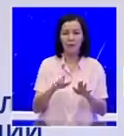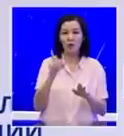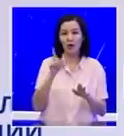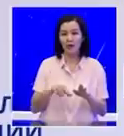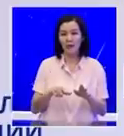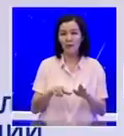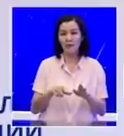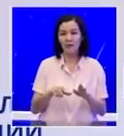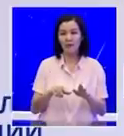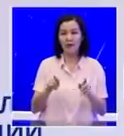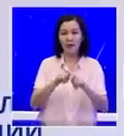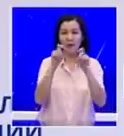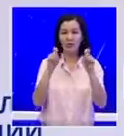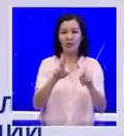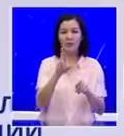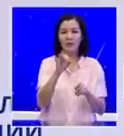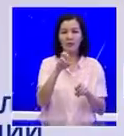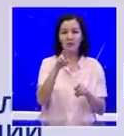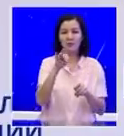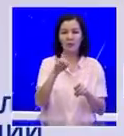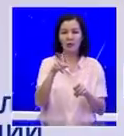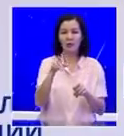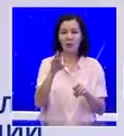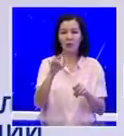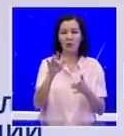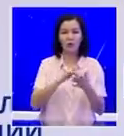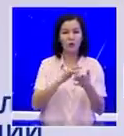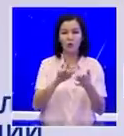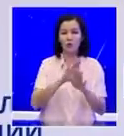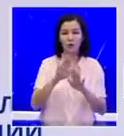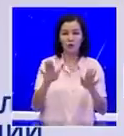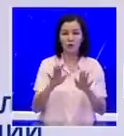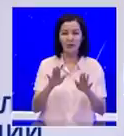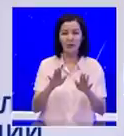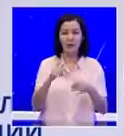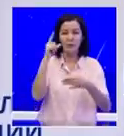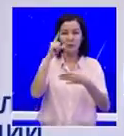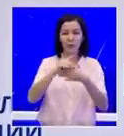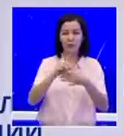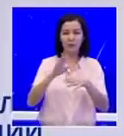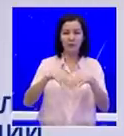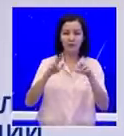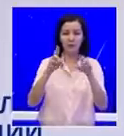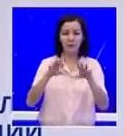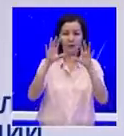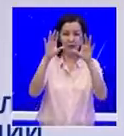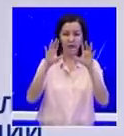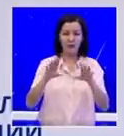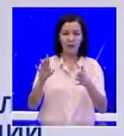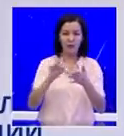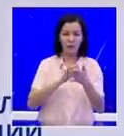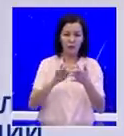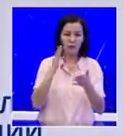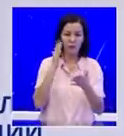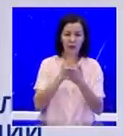бас тұлғасына ашылған Каспий Голд шот емес. Бұл жерде арнайы облыстық мешіттің заңды шоты белгіленеді. Ол